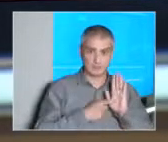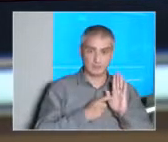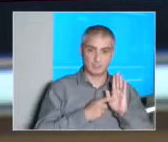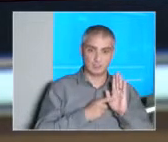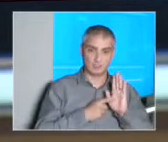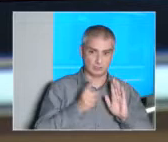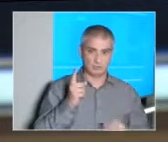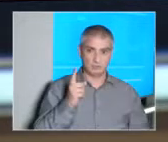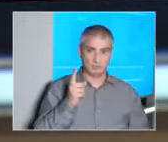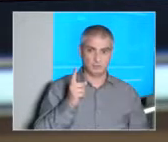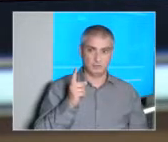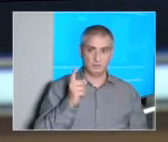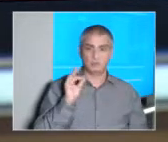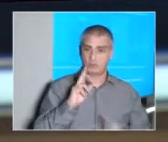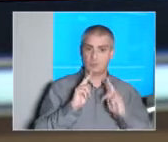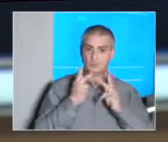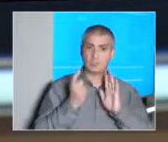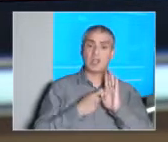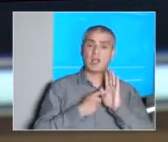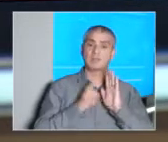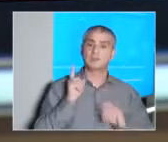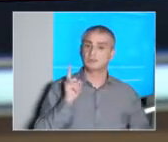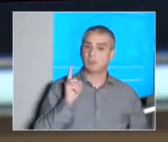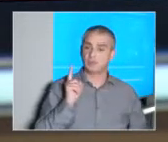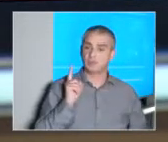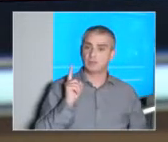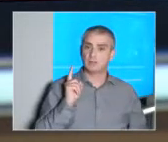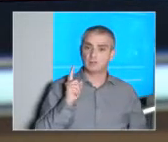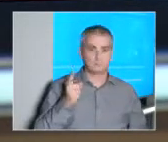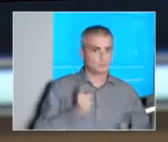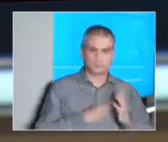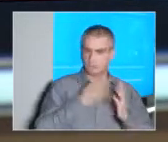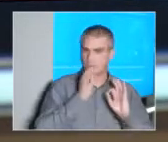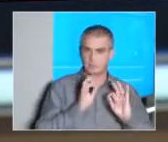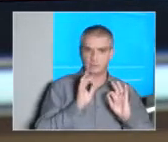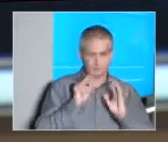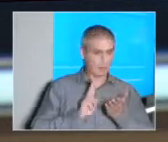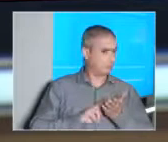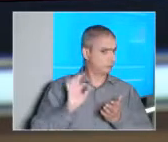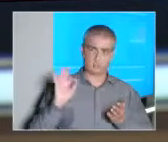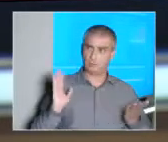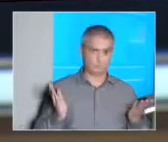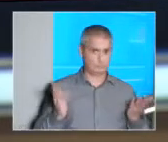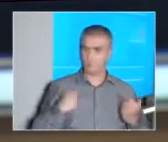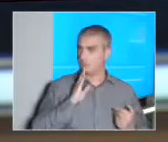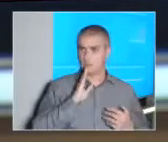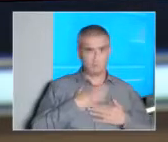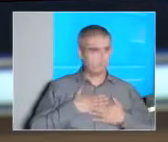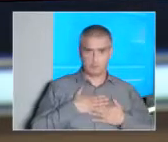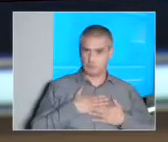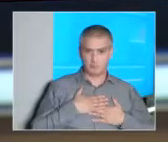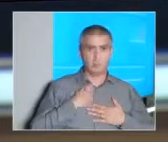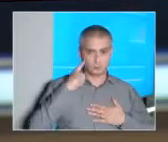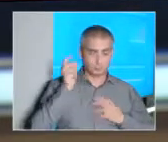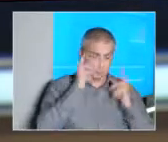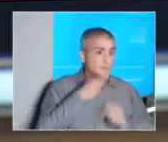ה... הקבוצה הזו, הדרישה, היא דרישה לגיטימית ואפילו צודקת ונכונה. אין לי בעיה איתם. אני